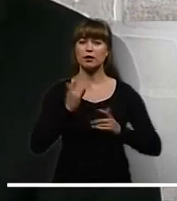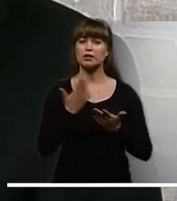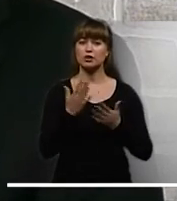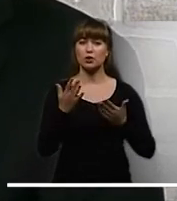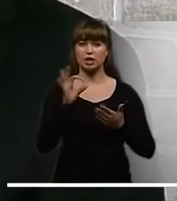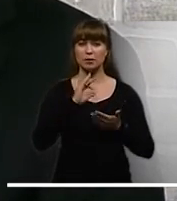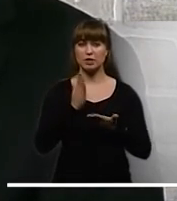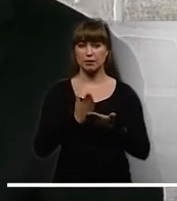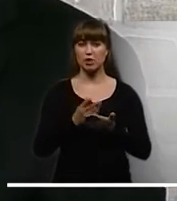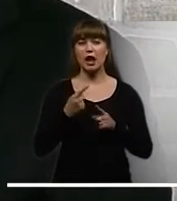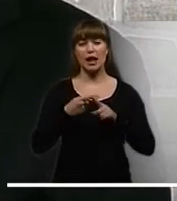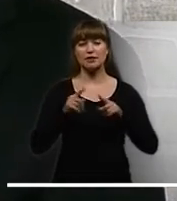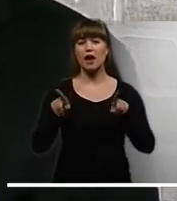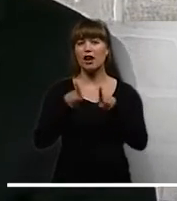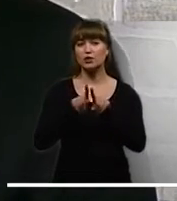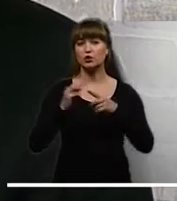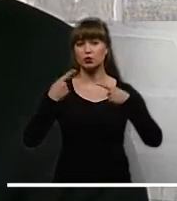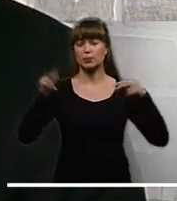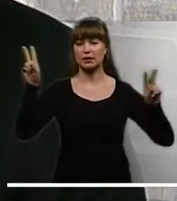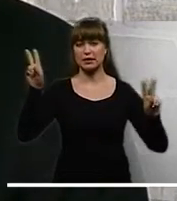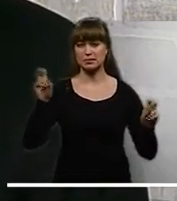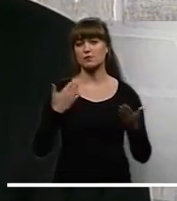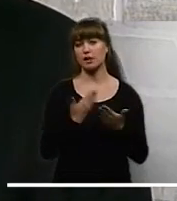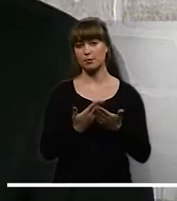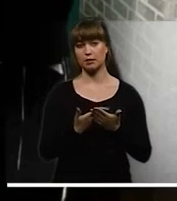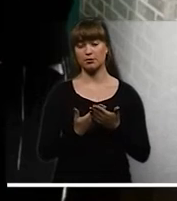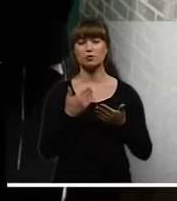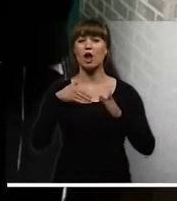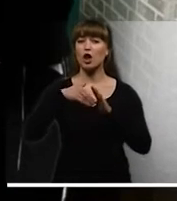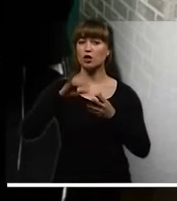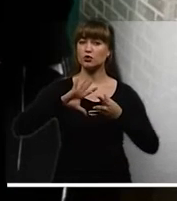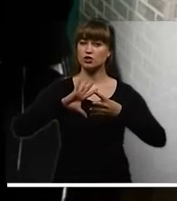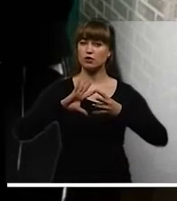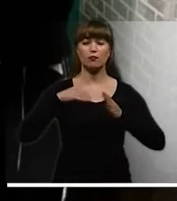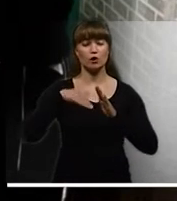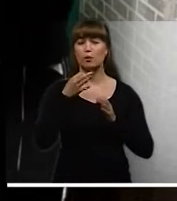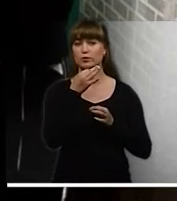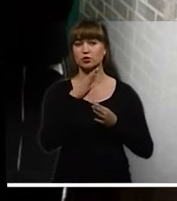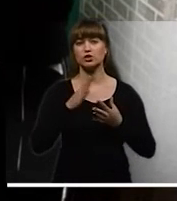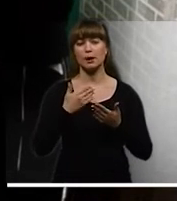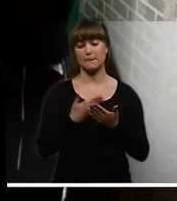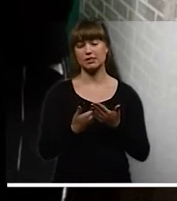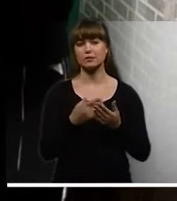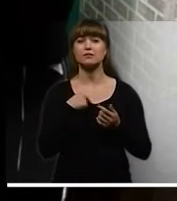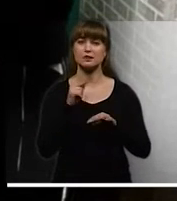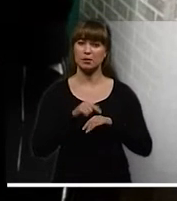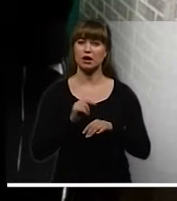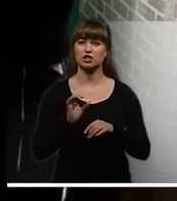они применяют, это одно и то же, только под разными названиями, предположим. Лучше в любом случае посоветоваться, мне кажется.